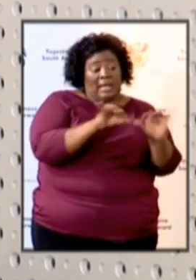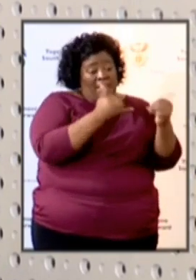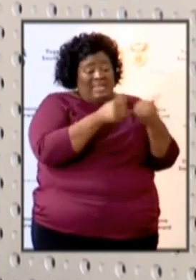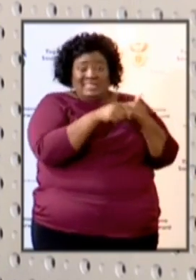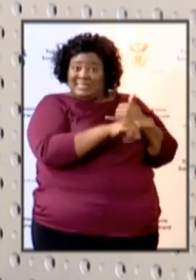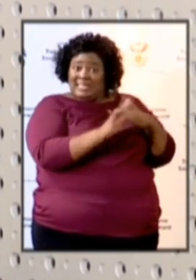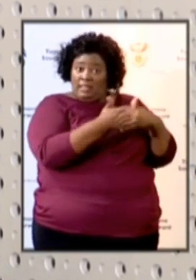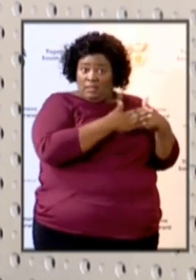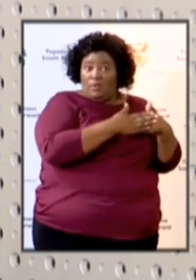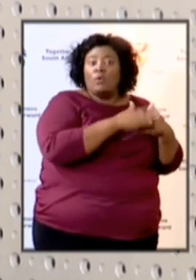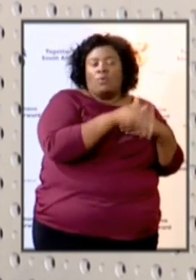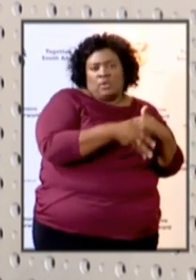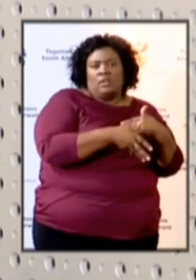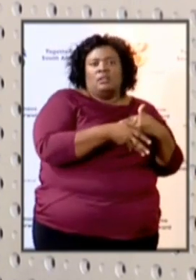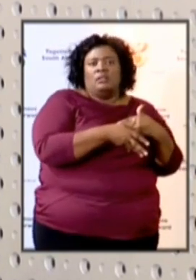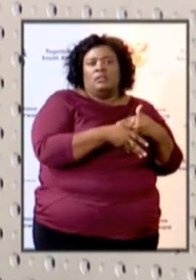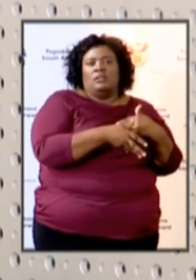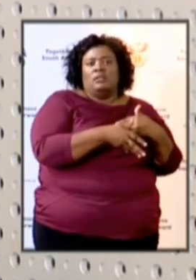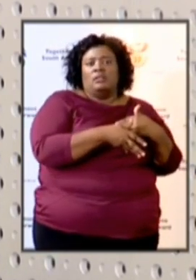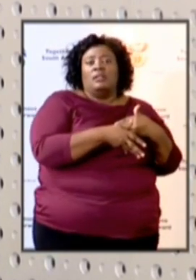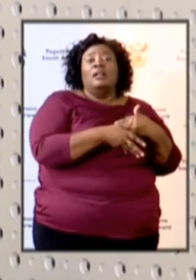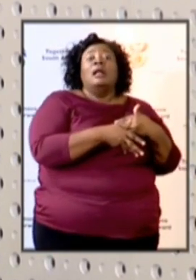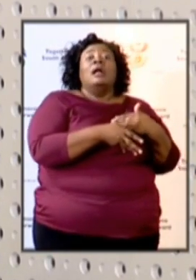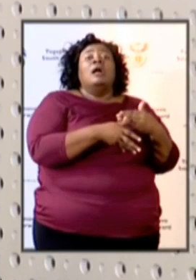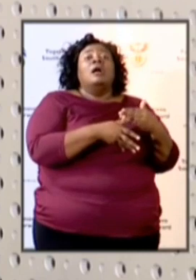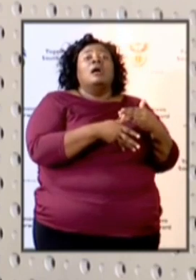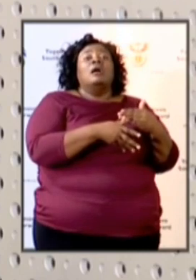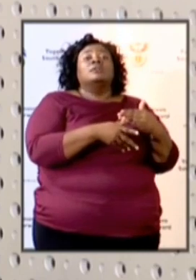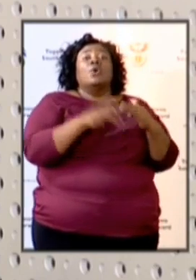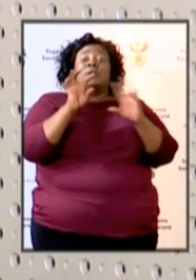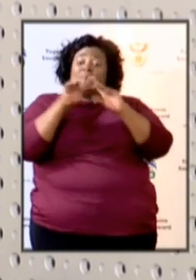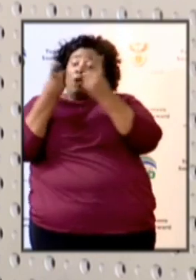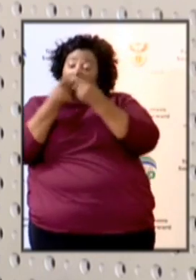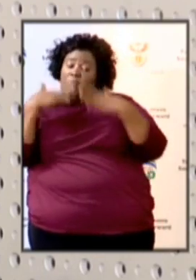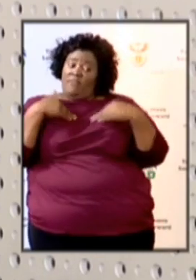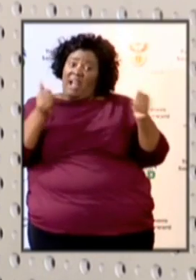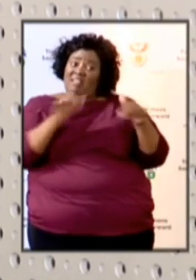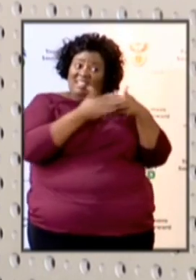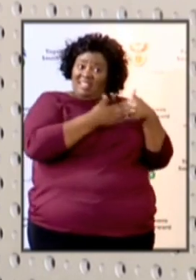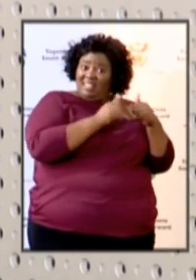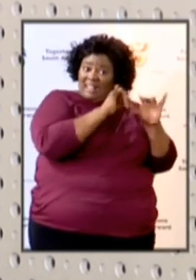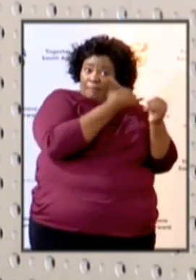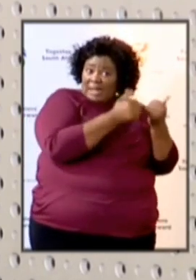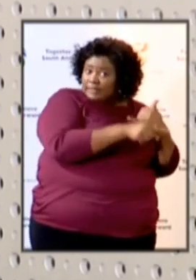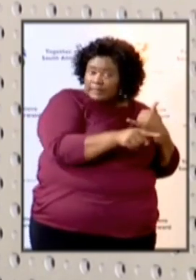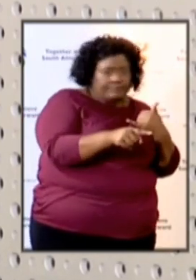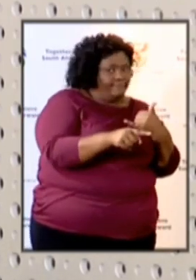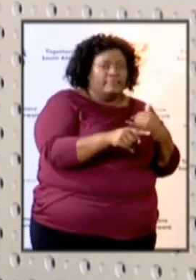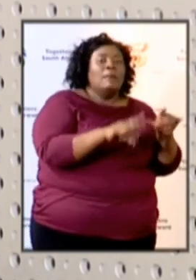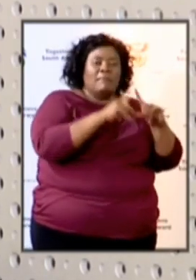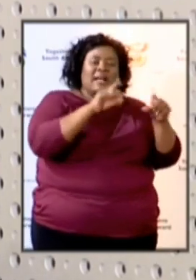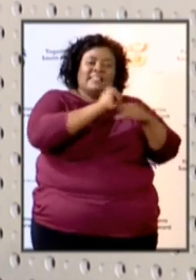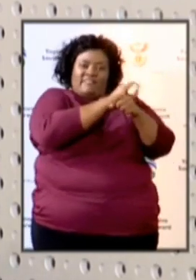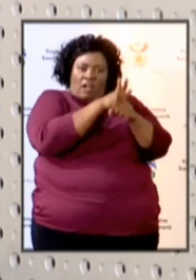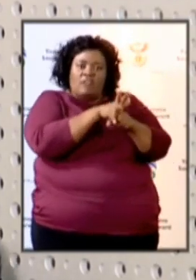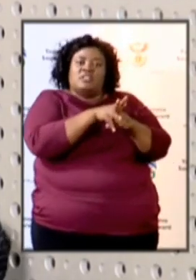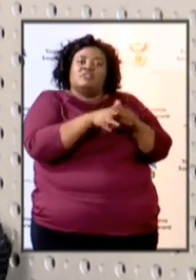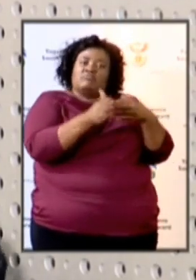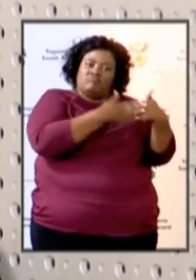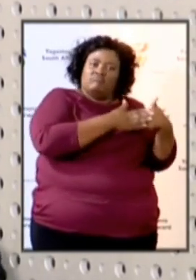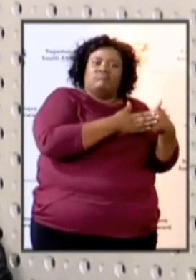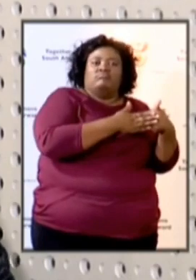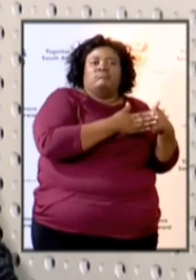ayizovalwa imithetho yezempilo izovalwa i-virus ngoba i-virus izongena kubasebenzi kufanele kuvalwe